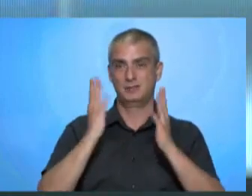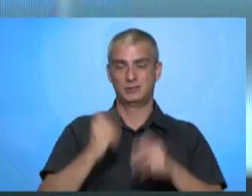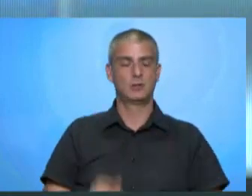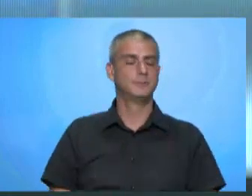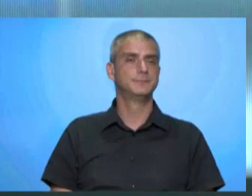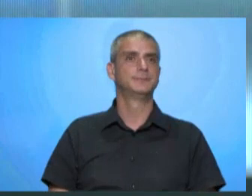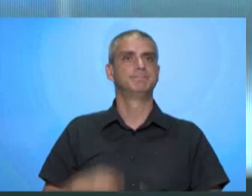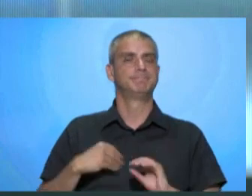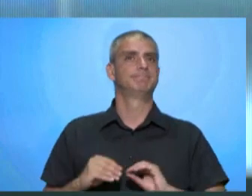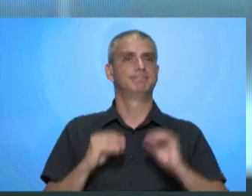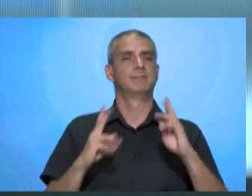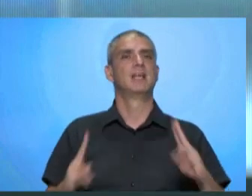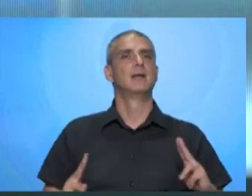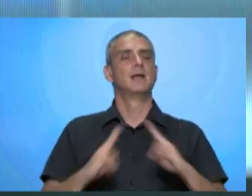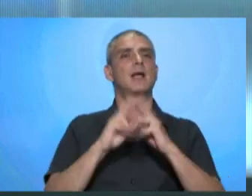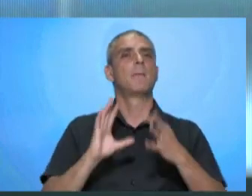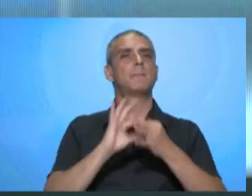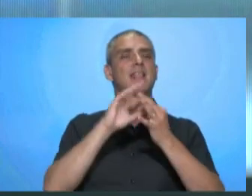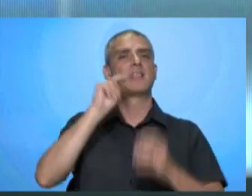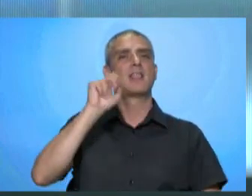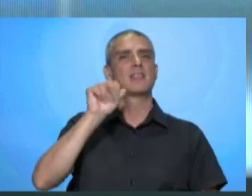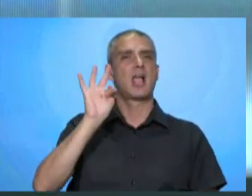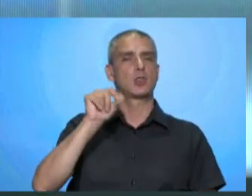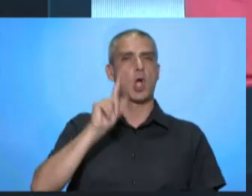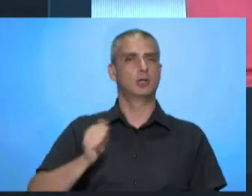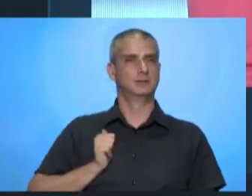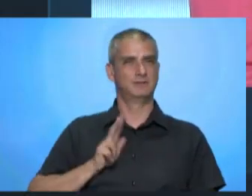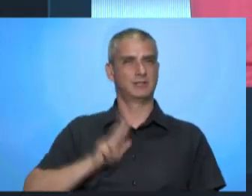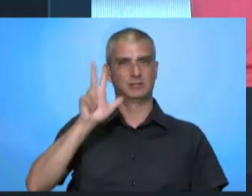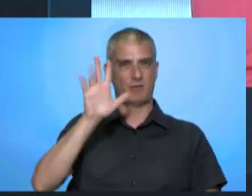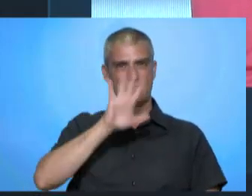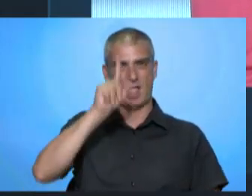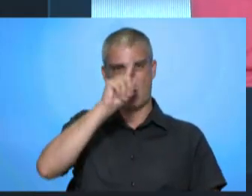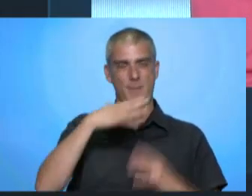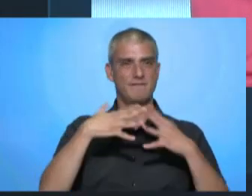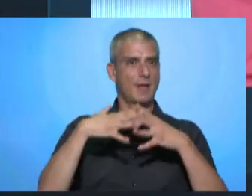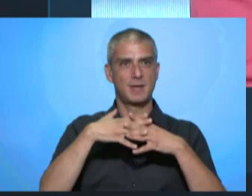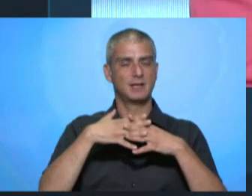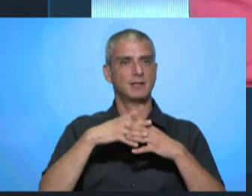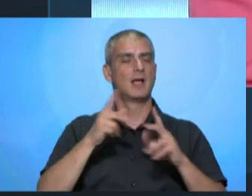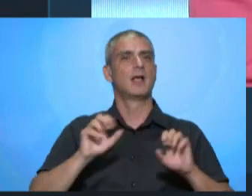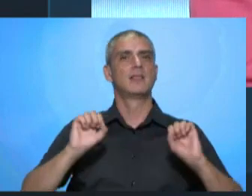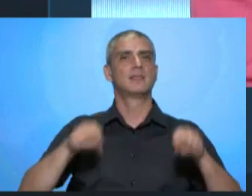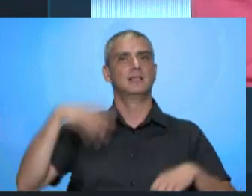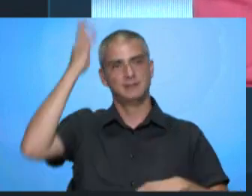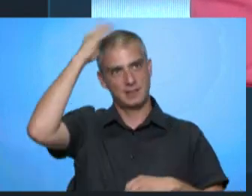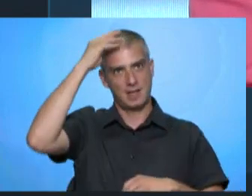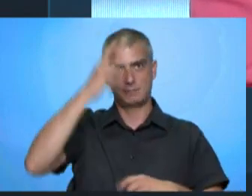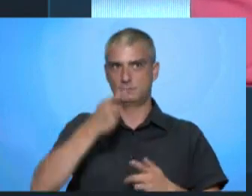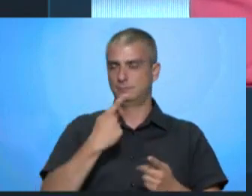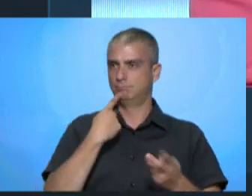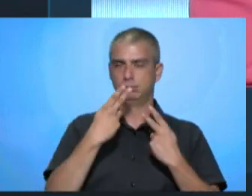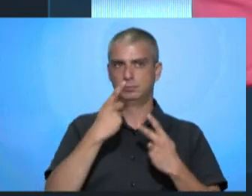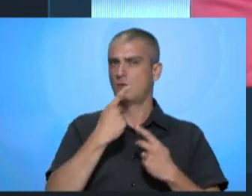קפיצה לפסגת ברית נאטו, ואנחנו איתך כתבנו עמיחי שטיין בפסגה שם, ונשיא ארצות הברית טראמפ מפציץ, זה לא אומר